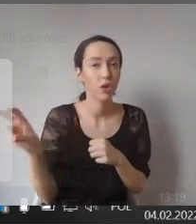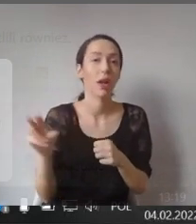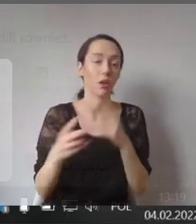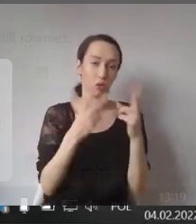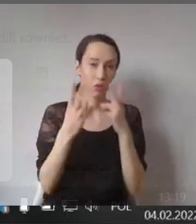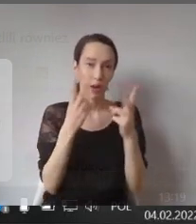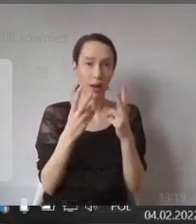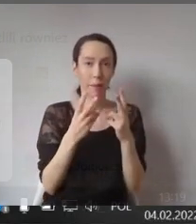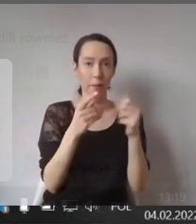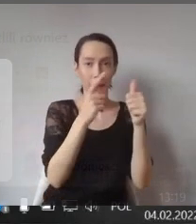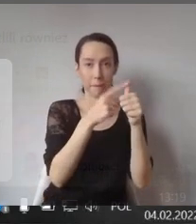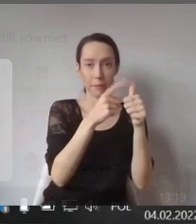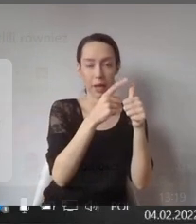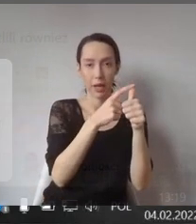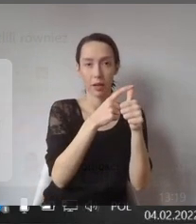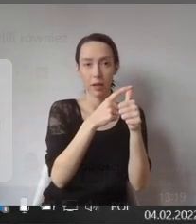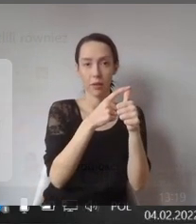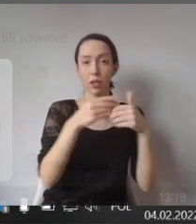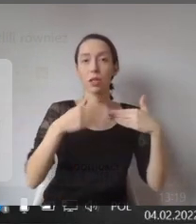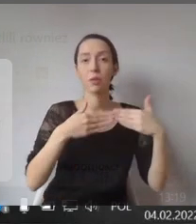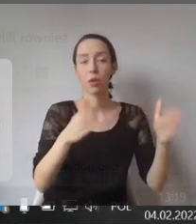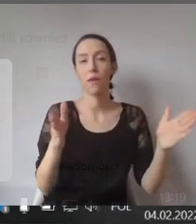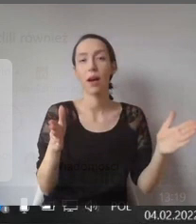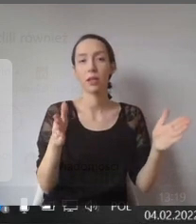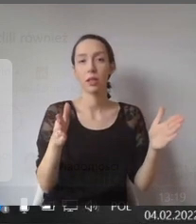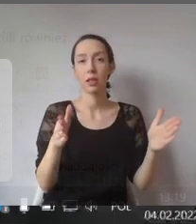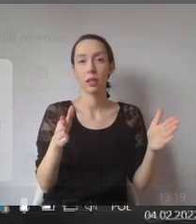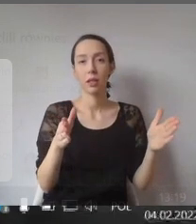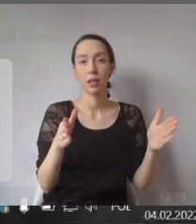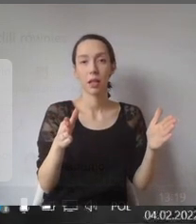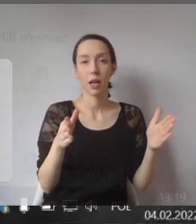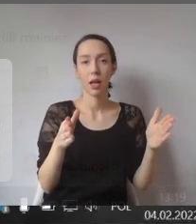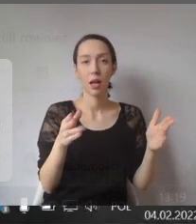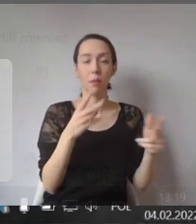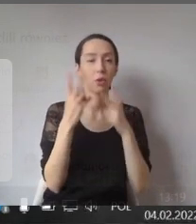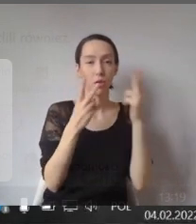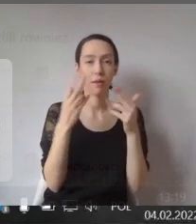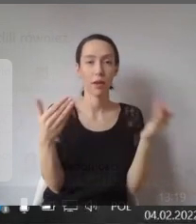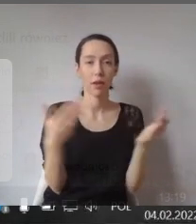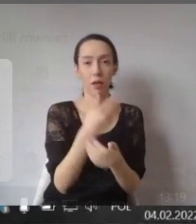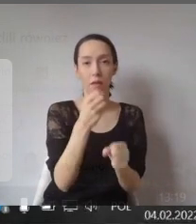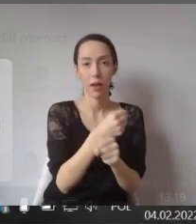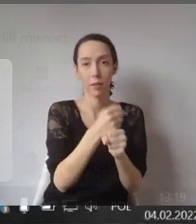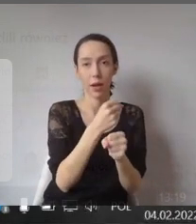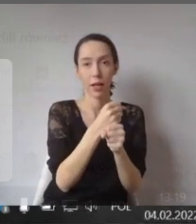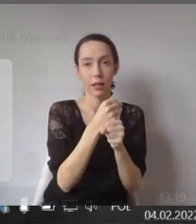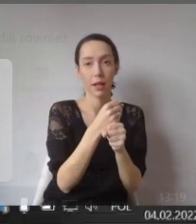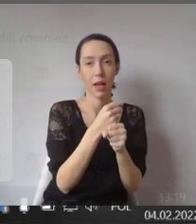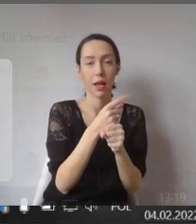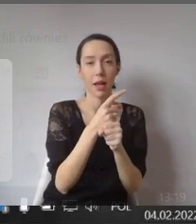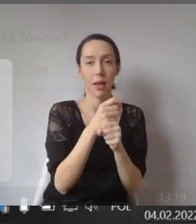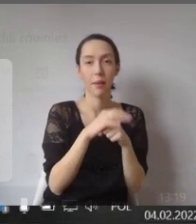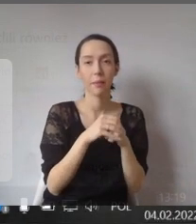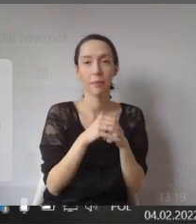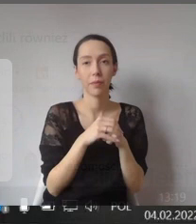Pierwsza, że ustawimy sobie, że jesteśmy otwarci na poszukiwanie nowej pracy i ta informacja pojawi